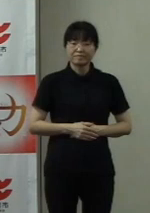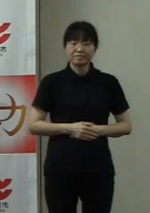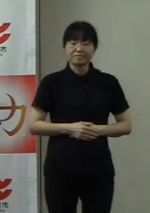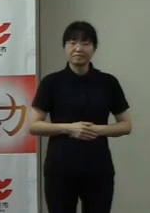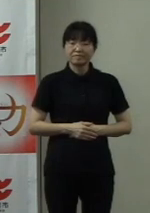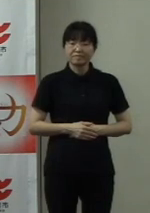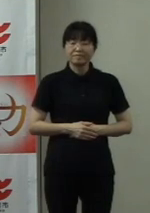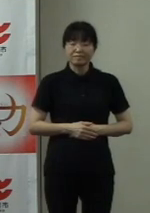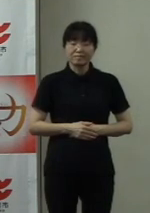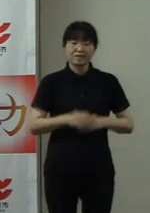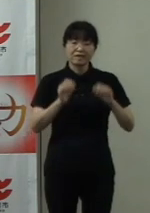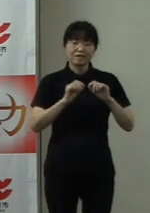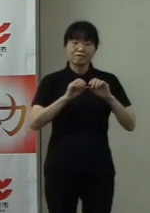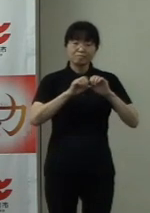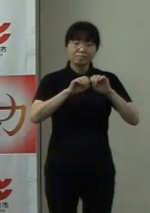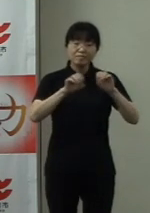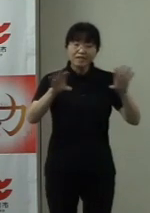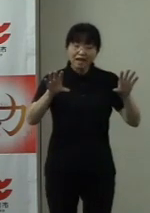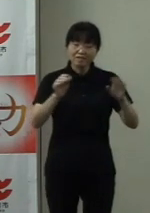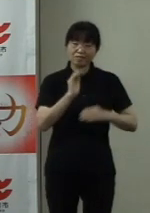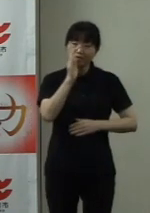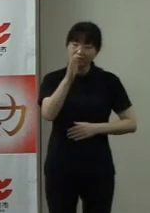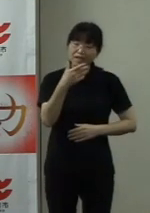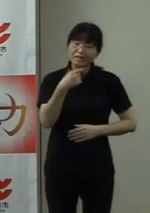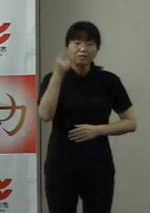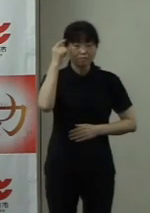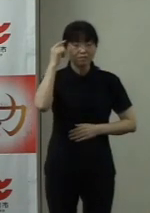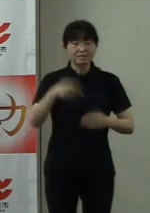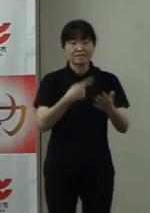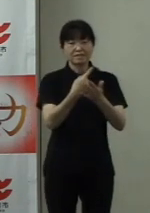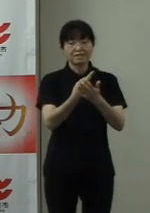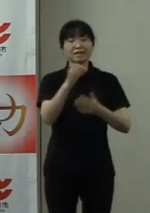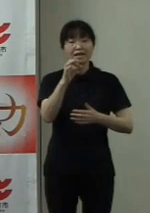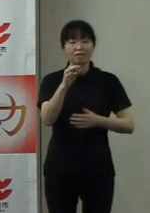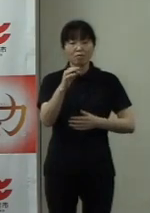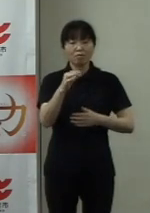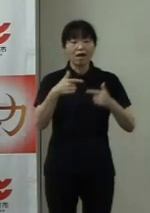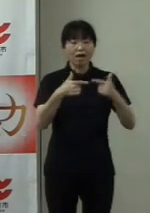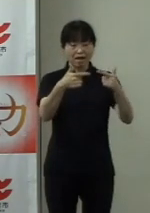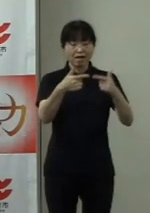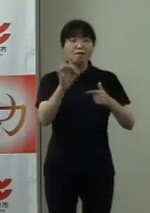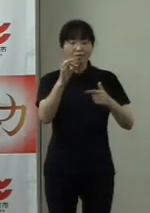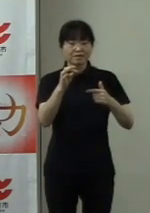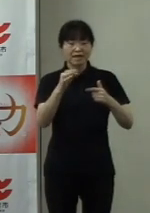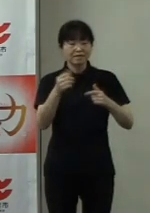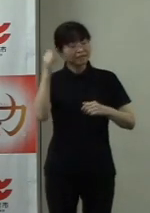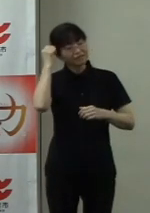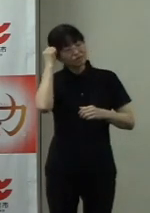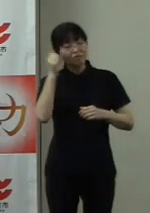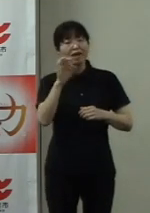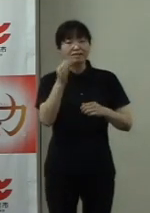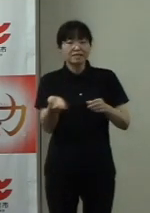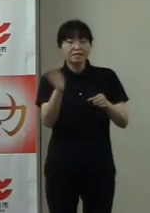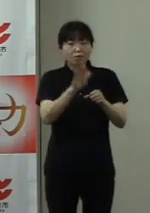また告知をしていただければと思います。参加料も3,000円、このバス代、宿泊費、食事代、込み